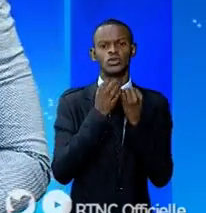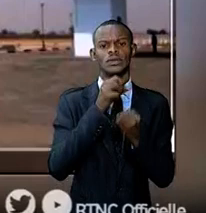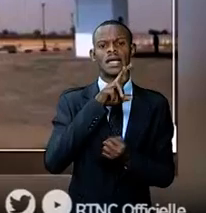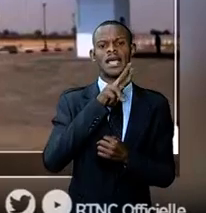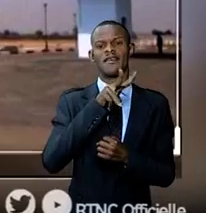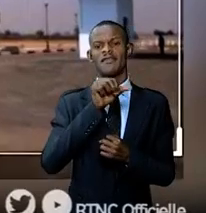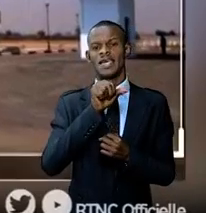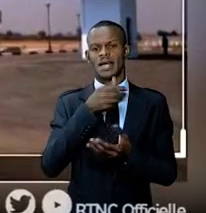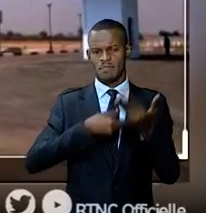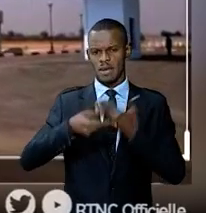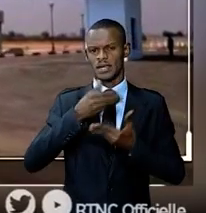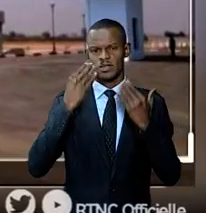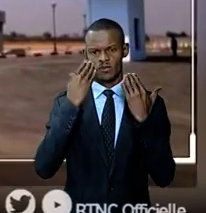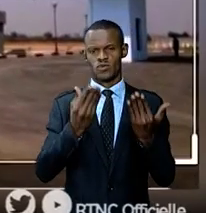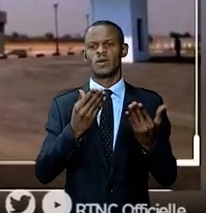Mukundi.